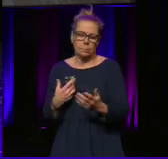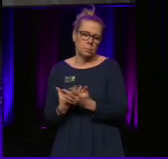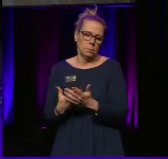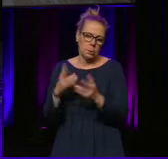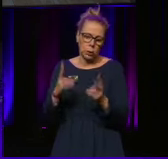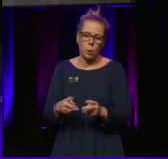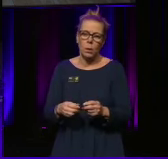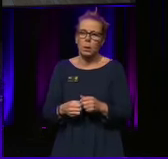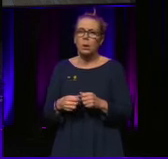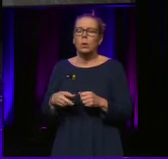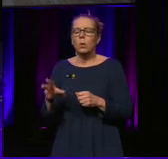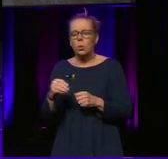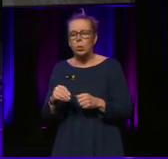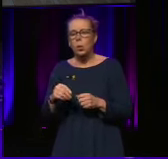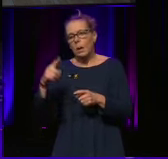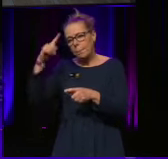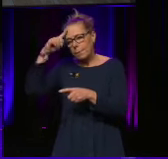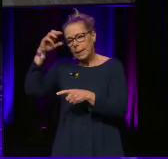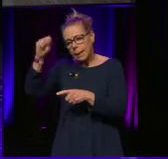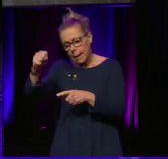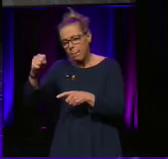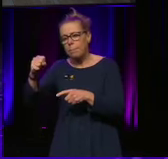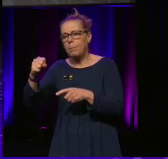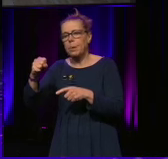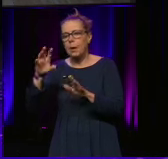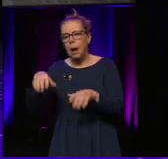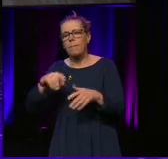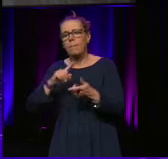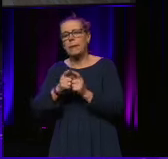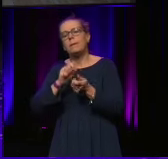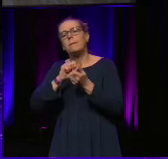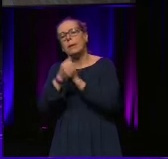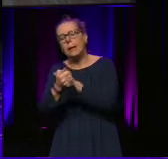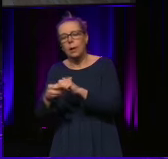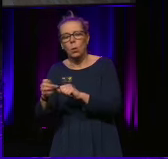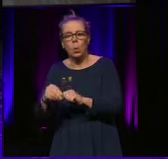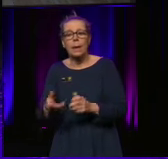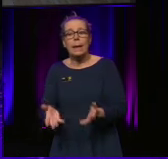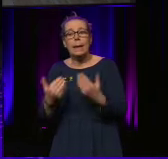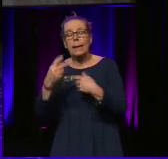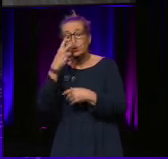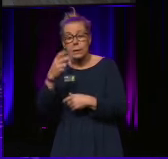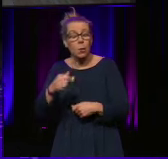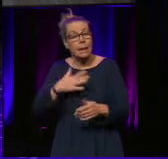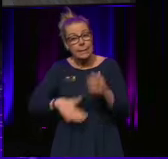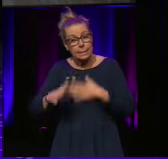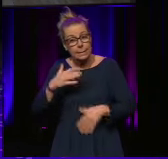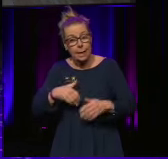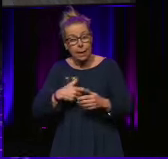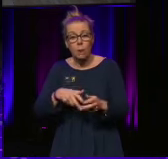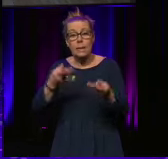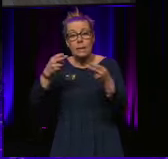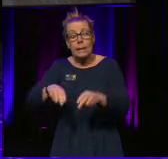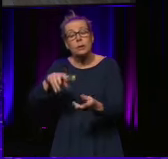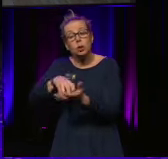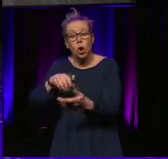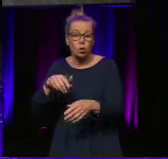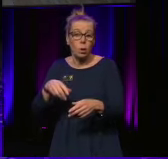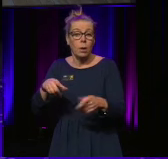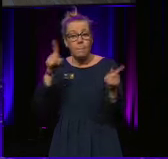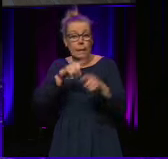Det gör att på något sätt begreppsbildningen har ändrats, och det är rätt lätt att se om man intresserar sig då för rättsstat och mänskliga rättigheter att det